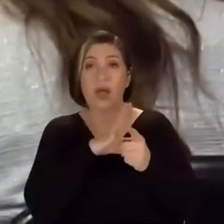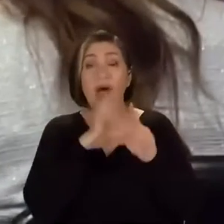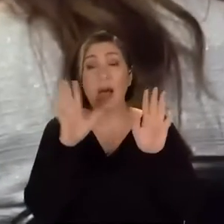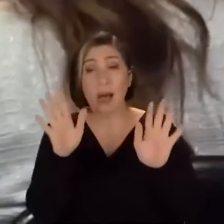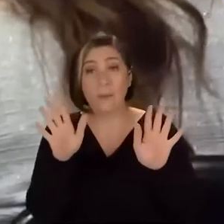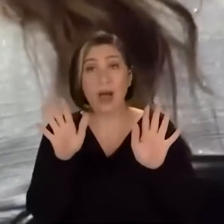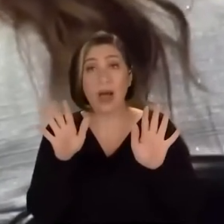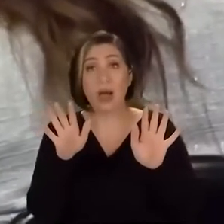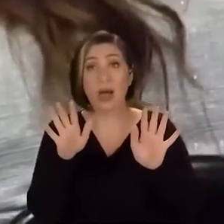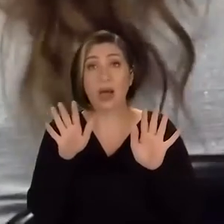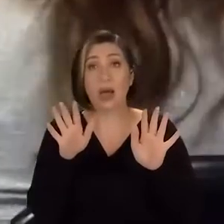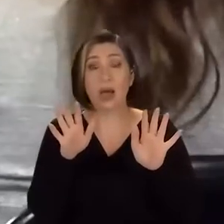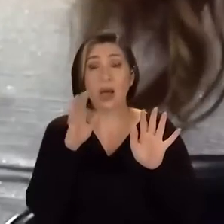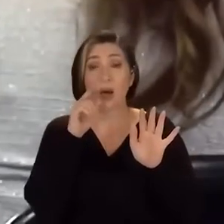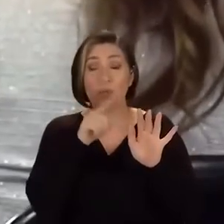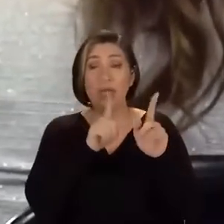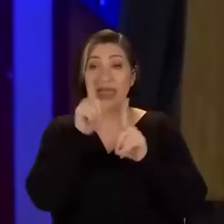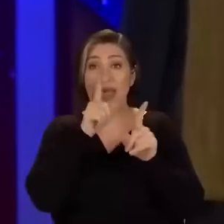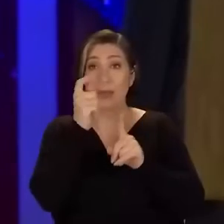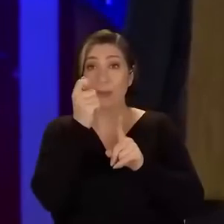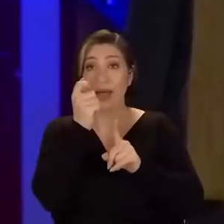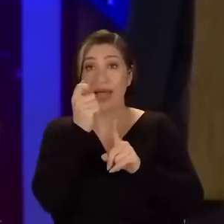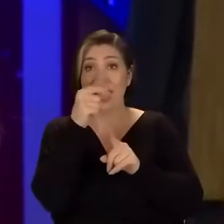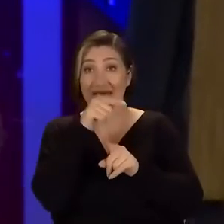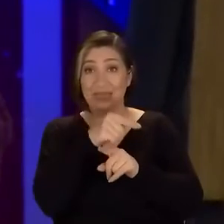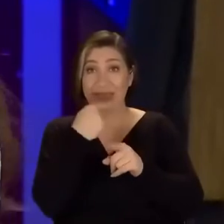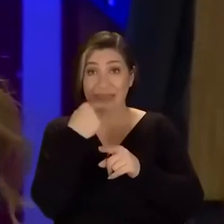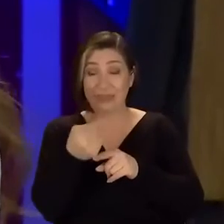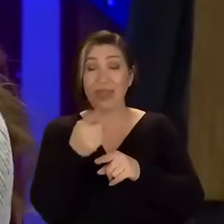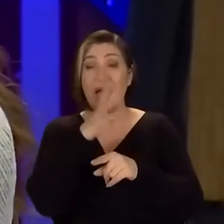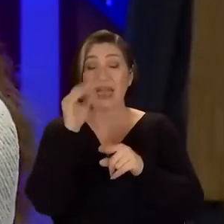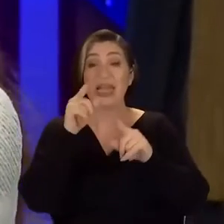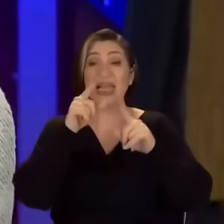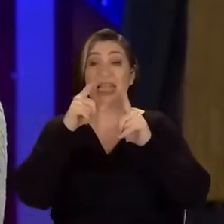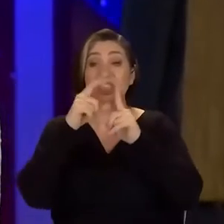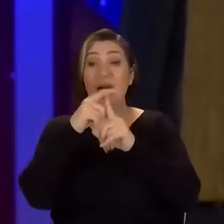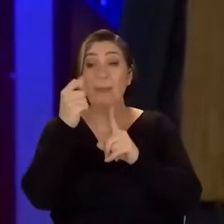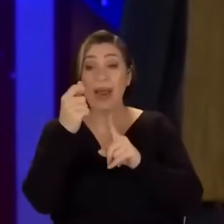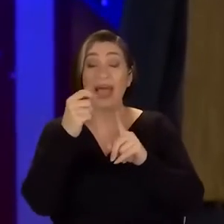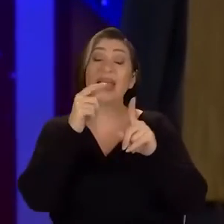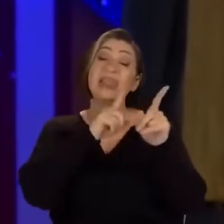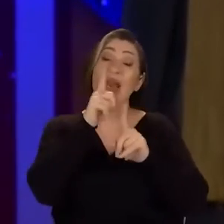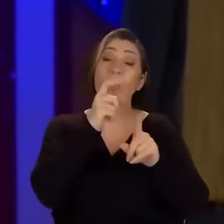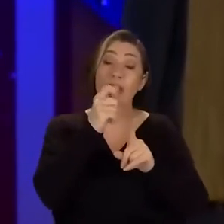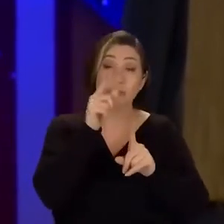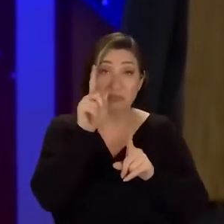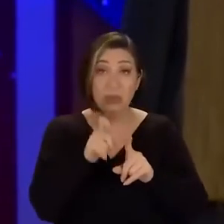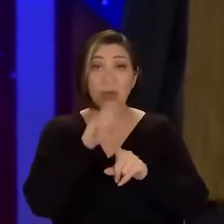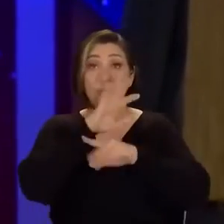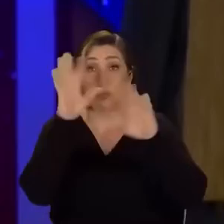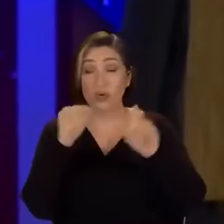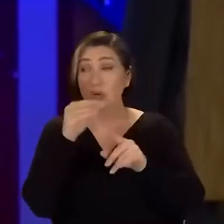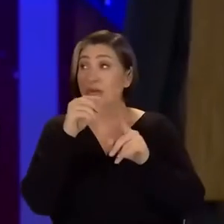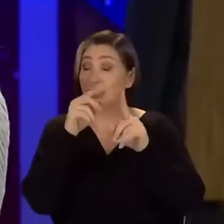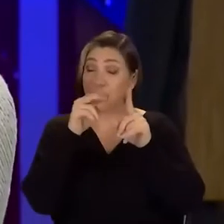Ama işte bu kripto paraya geldiğimiz noktada işte her dijital para kripto para mıdır? Bütün kripto paralar